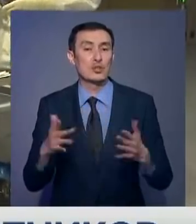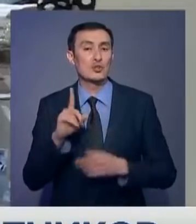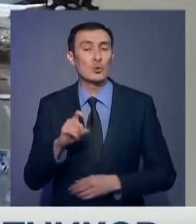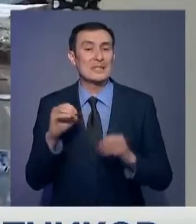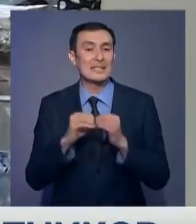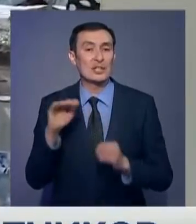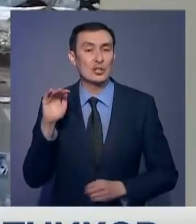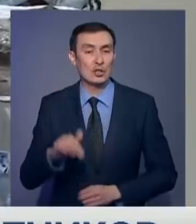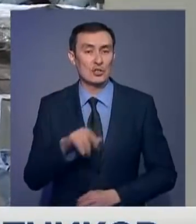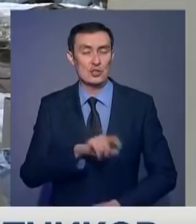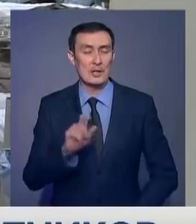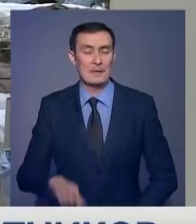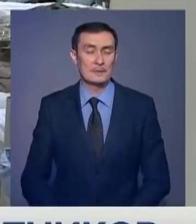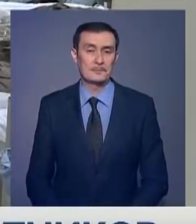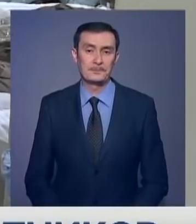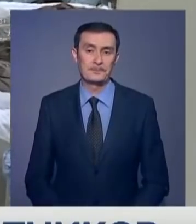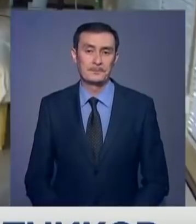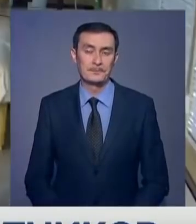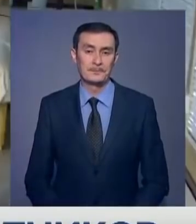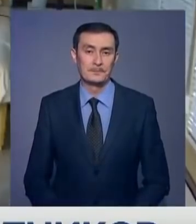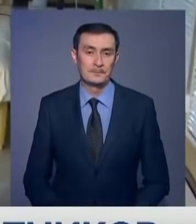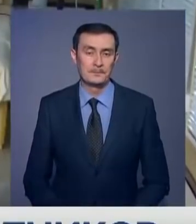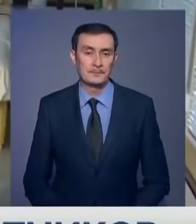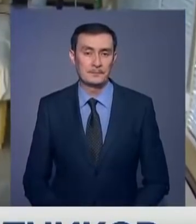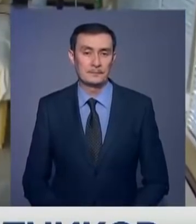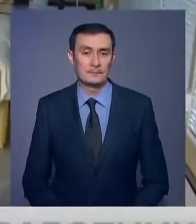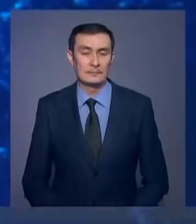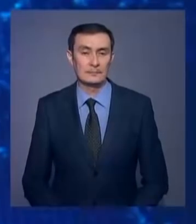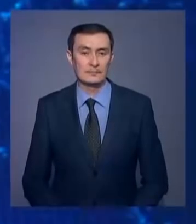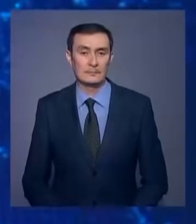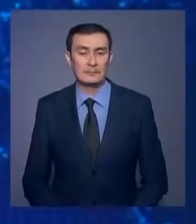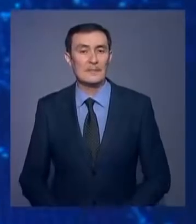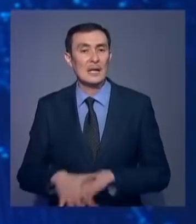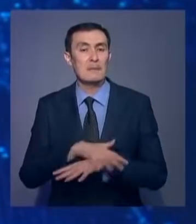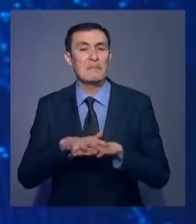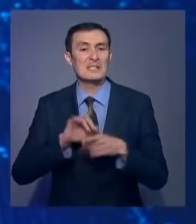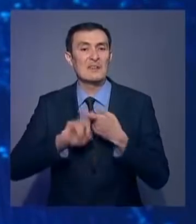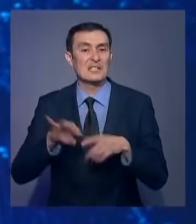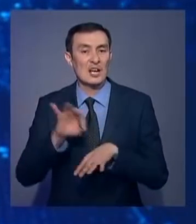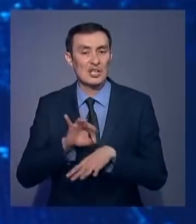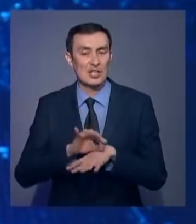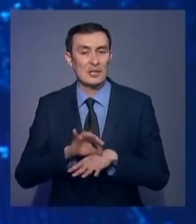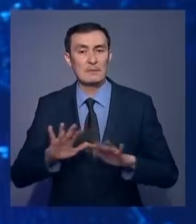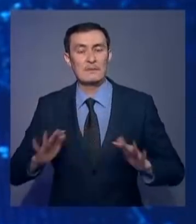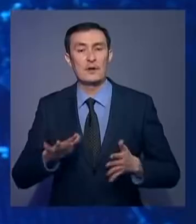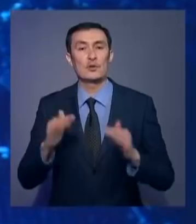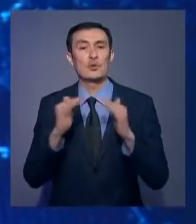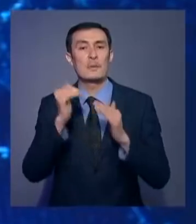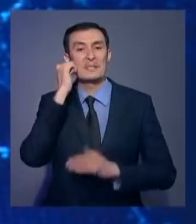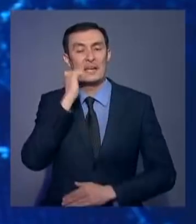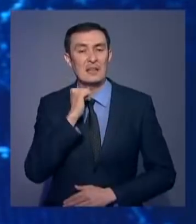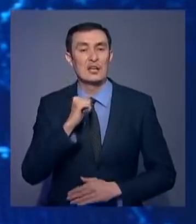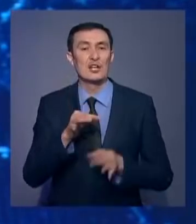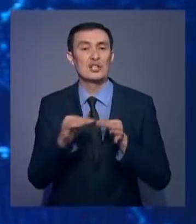более 110 тысяч человек. Массовое заражение коронавирусом произошло в доме